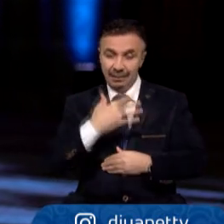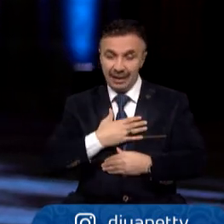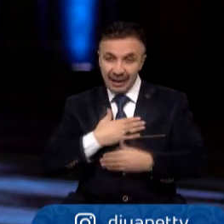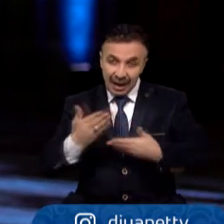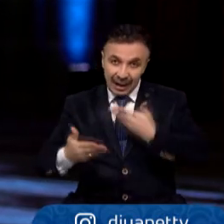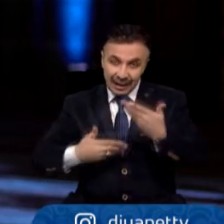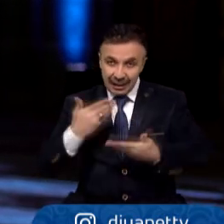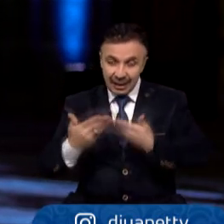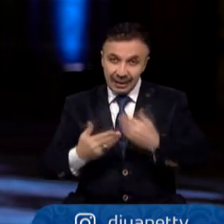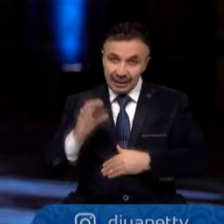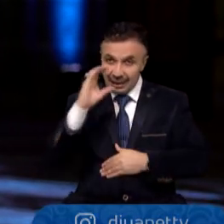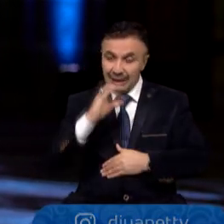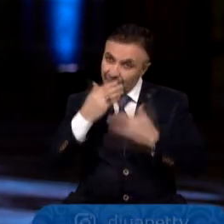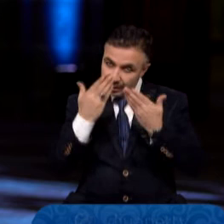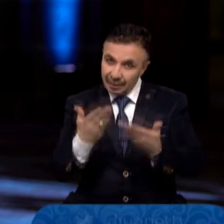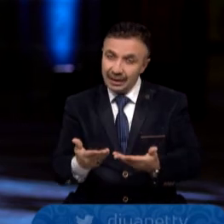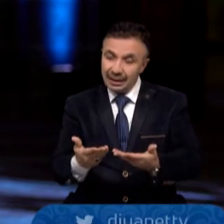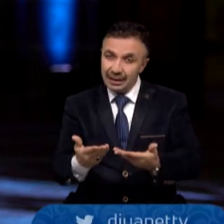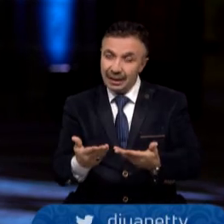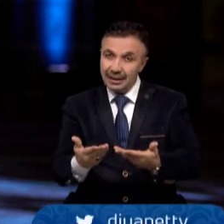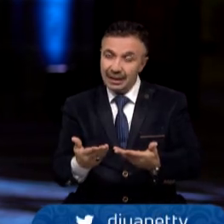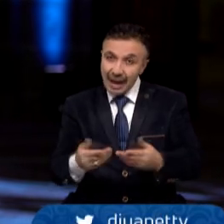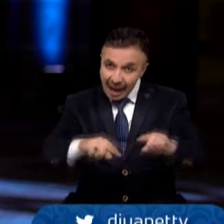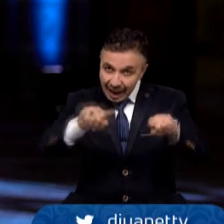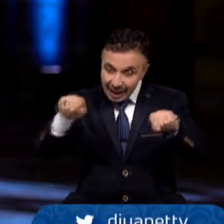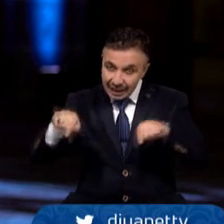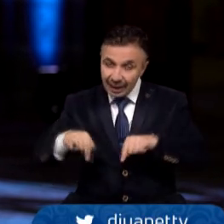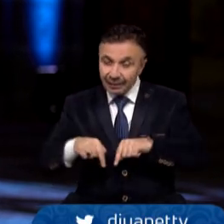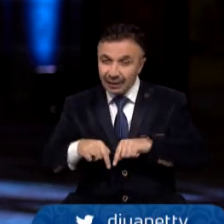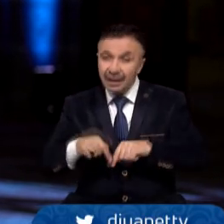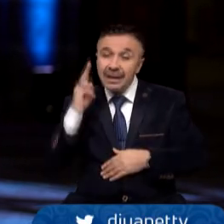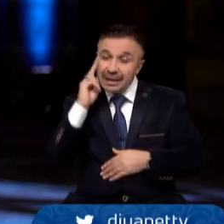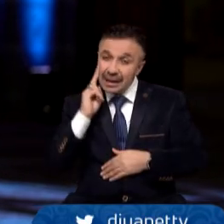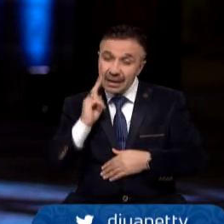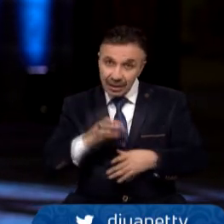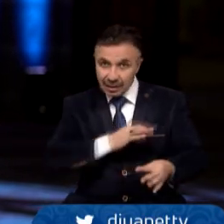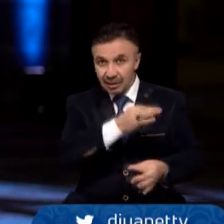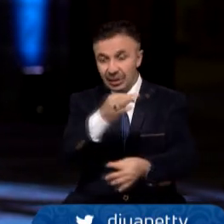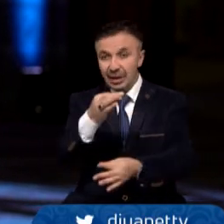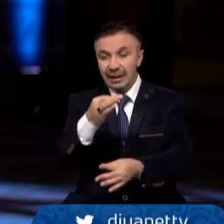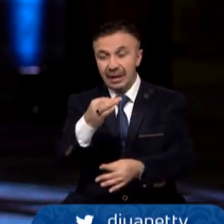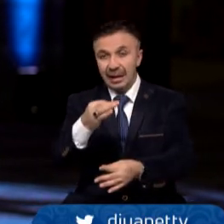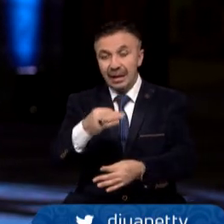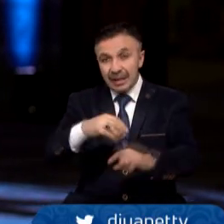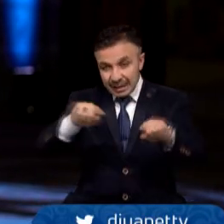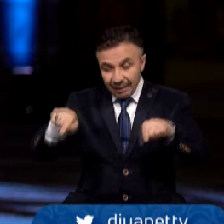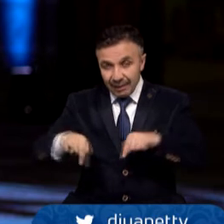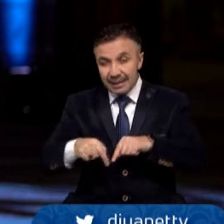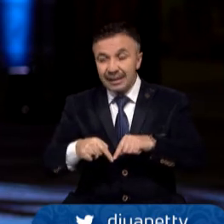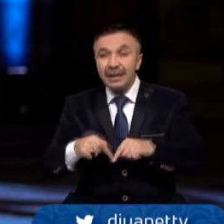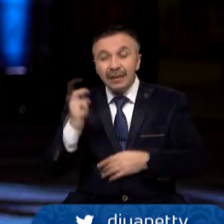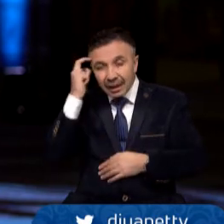tutacağınız ve Müslüman edeceğiniz Biz eşraftan zengin insanlardan